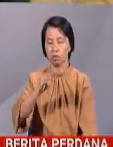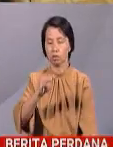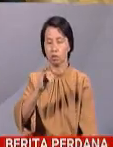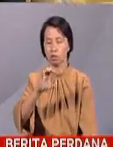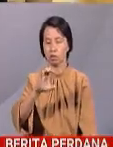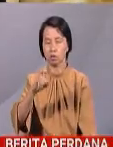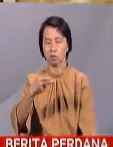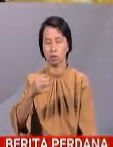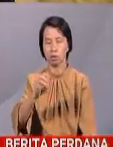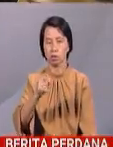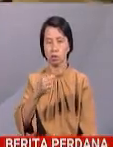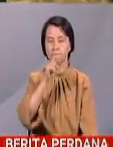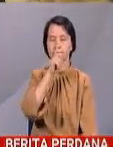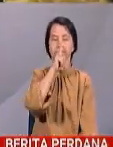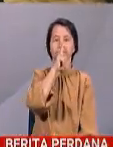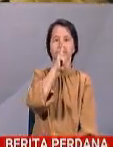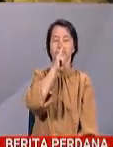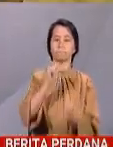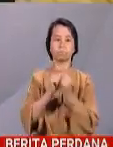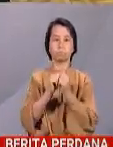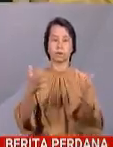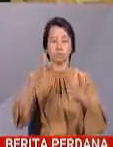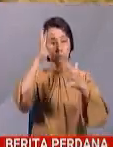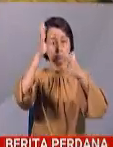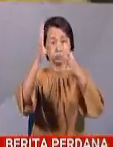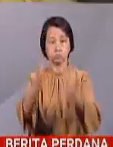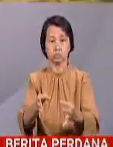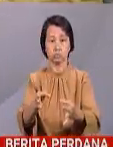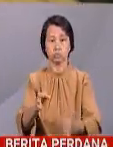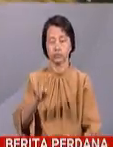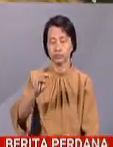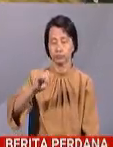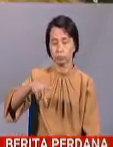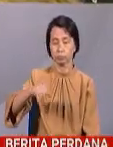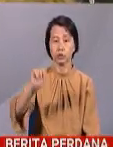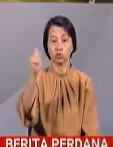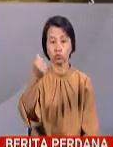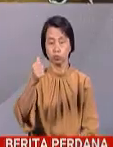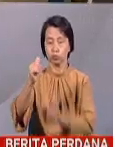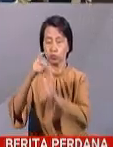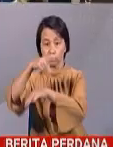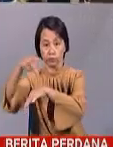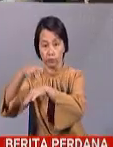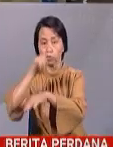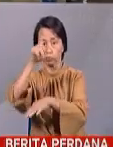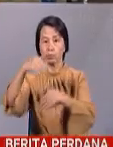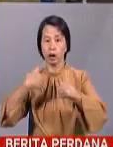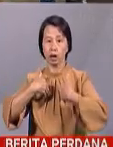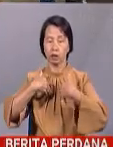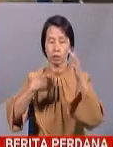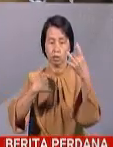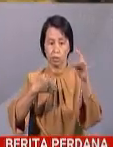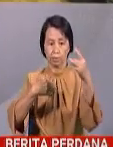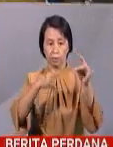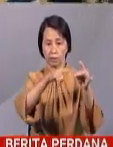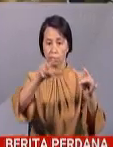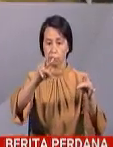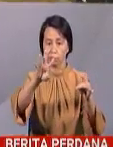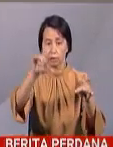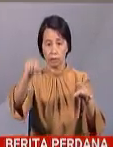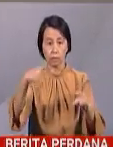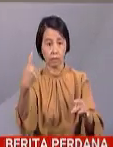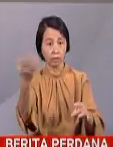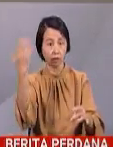baredo masih mengunci mulut tanpa sebarang keputusan APG 10 di Filipina sepatutnya diadakan dari 18 hingga 24